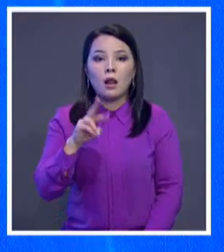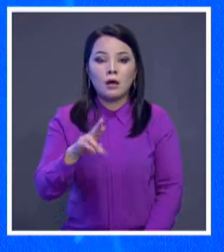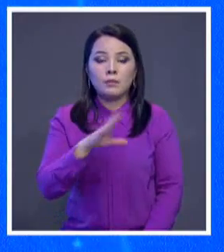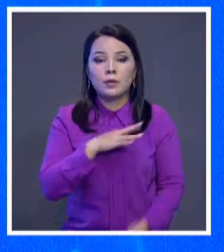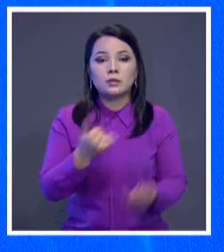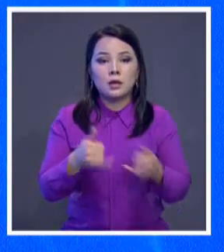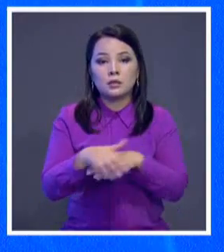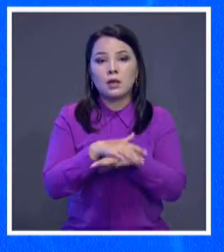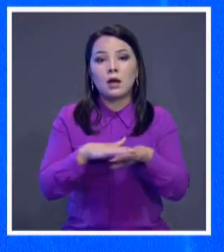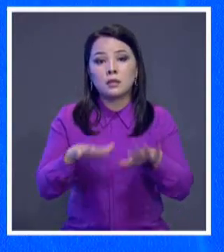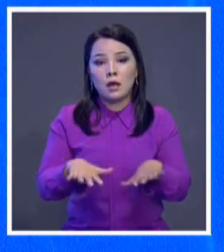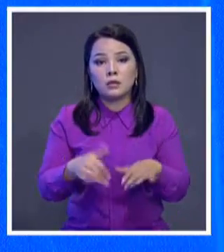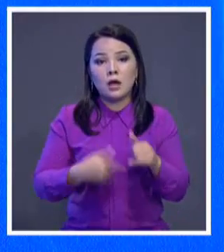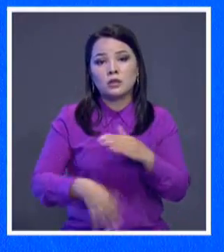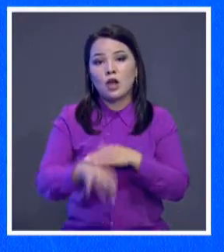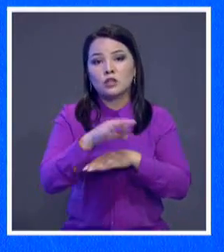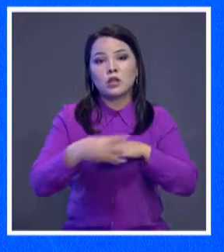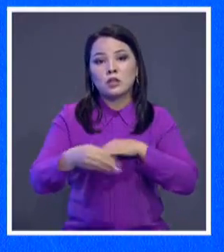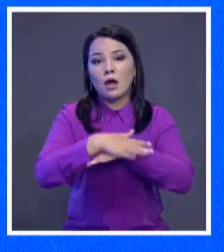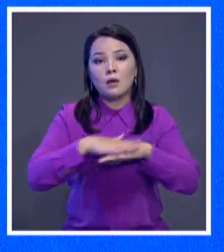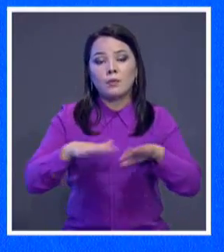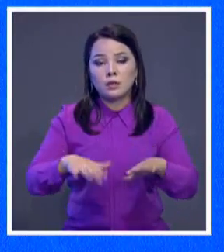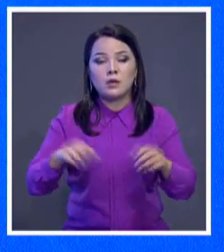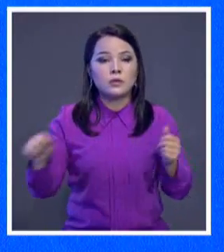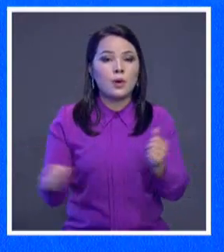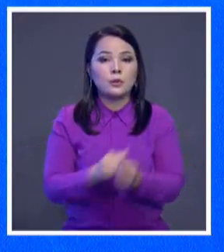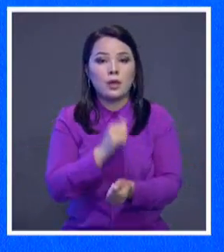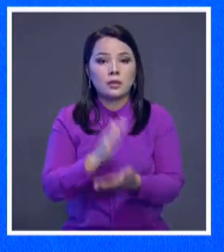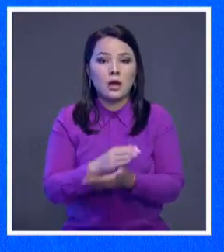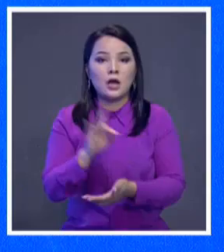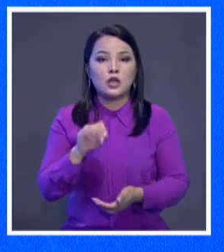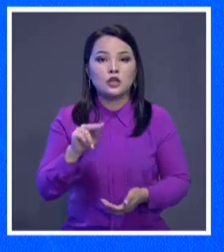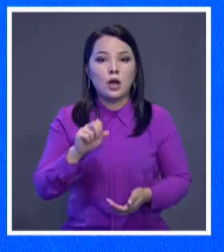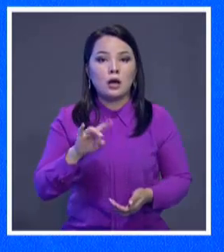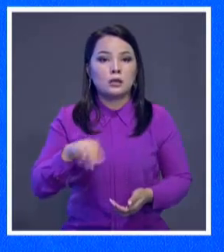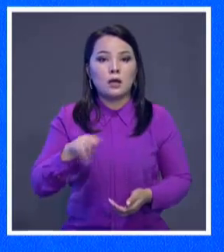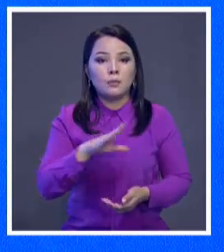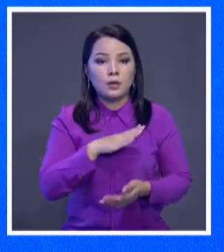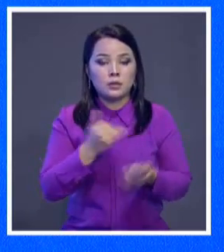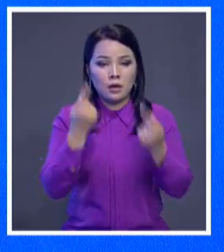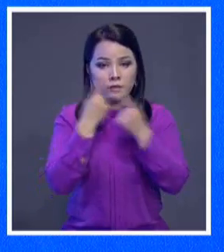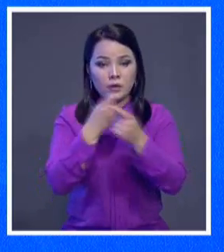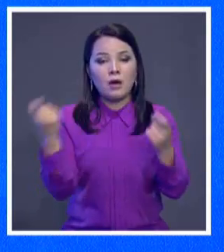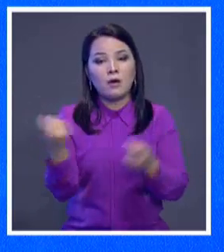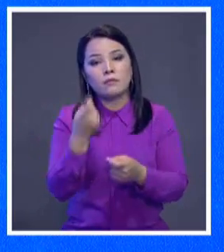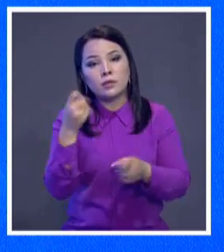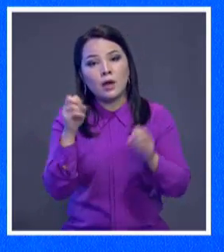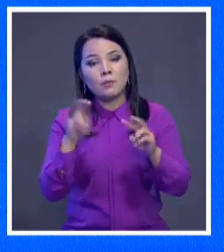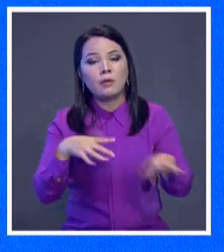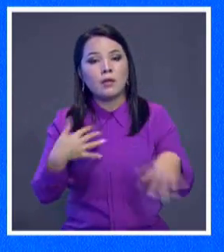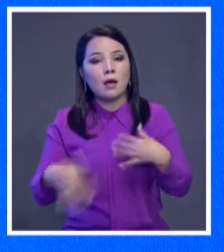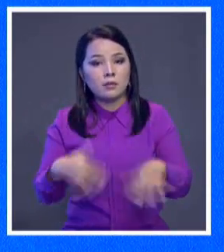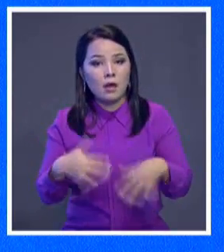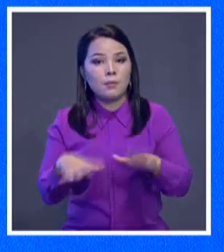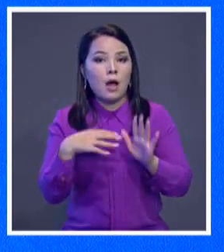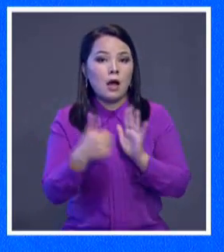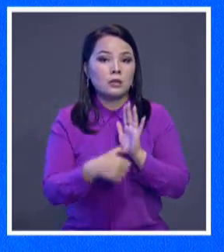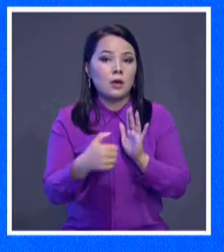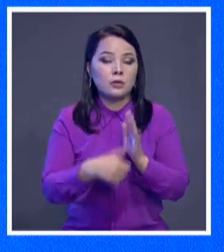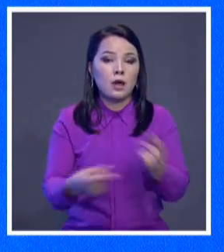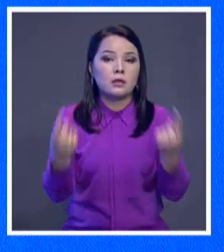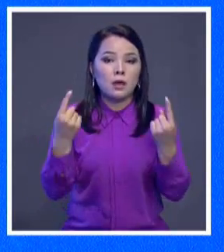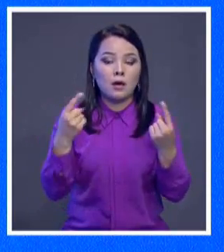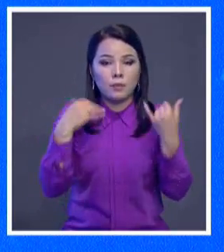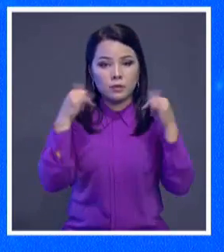Австралияның шығысы қуаңшылықтан зардап шегуде. Салдарынан Ричард Огливия есімді фермер әлсіреп қалған 600 бас